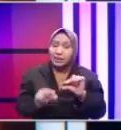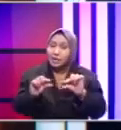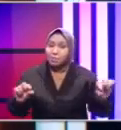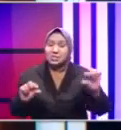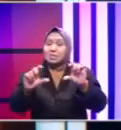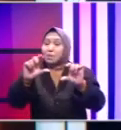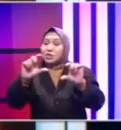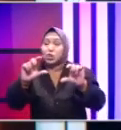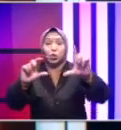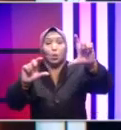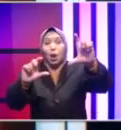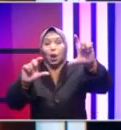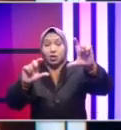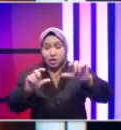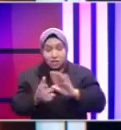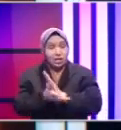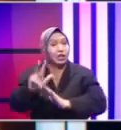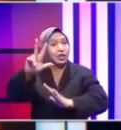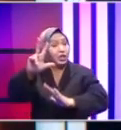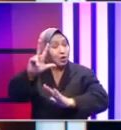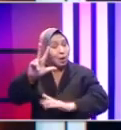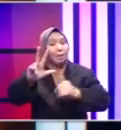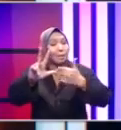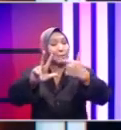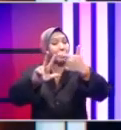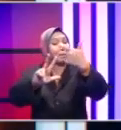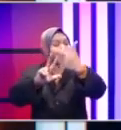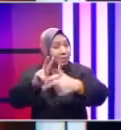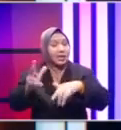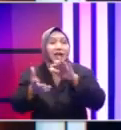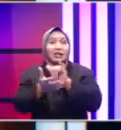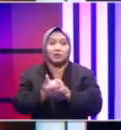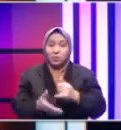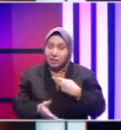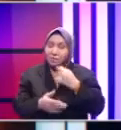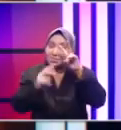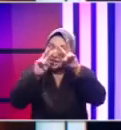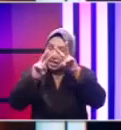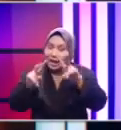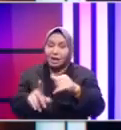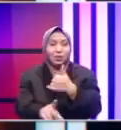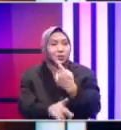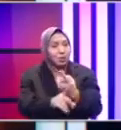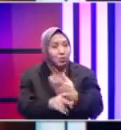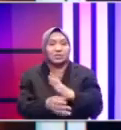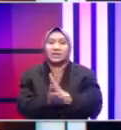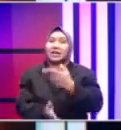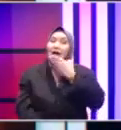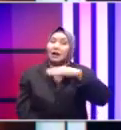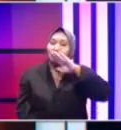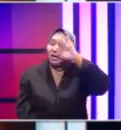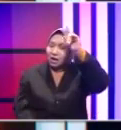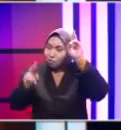awal sikil tebak lagi betul tiga print cair berita asal nama kita lihat betul-betul Alhamdulillah